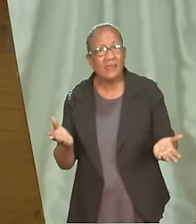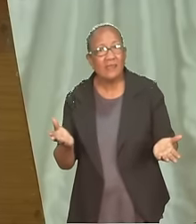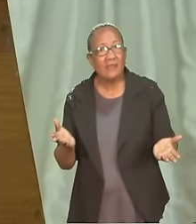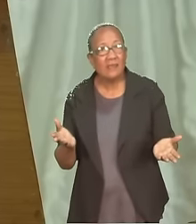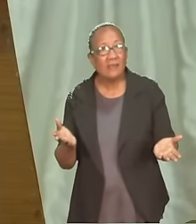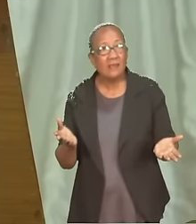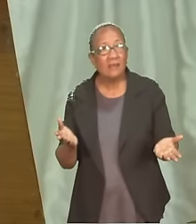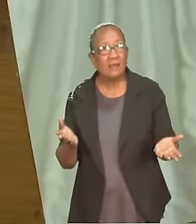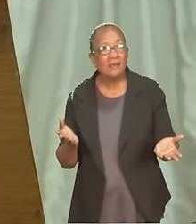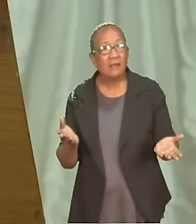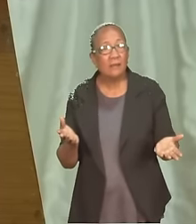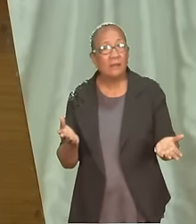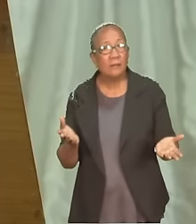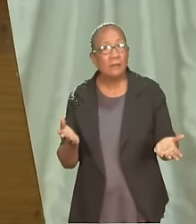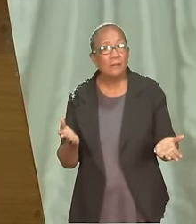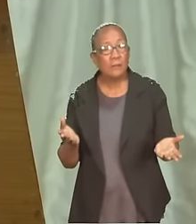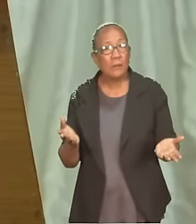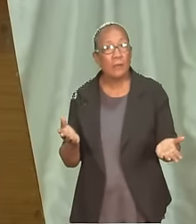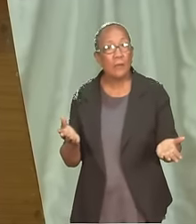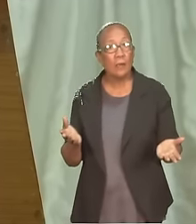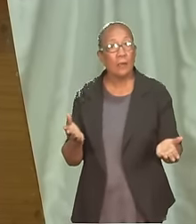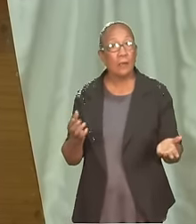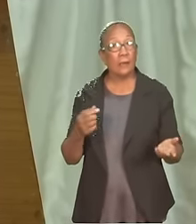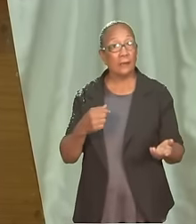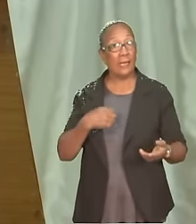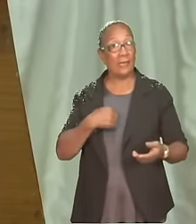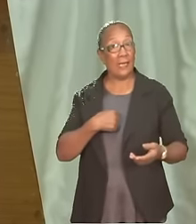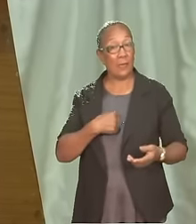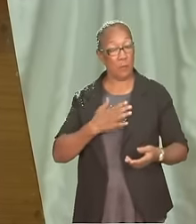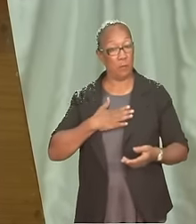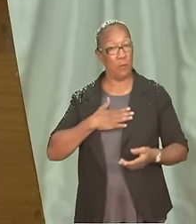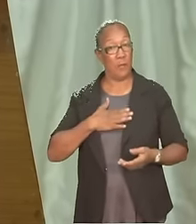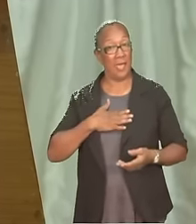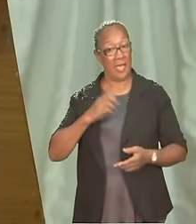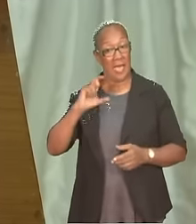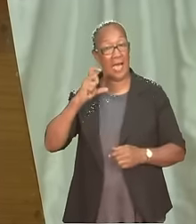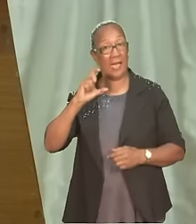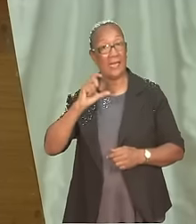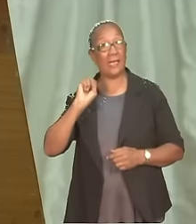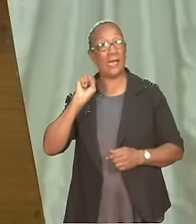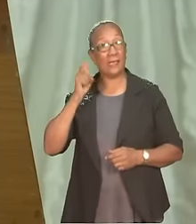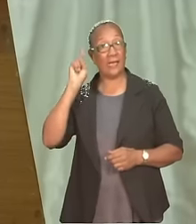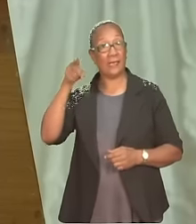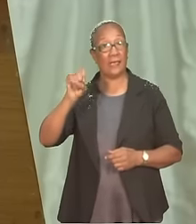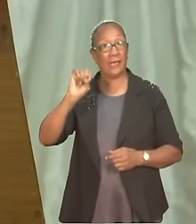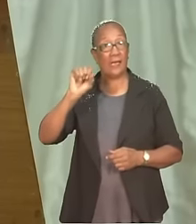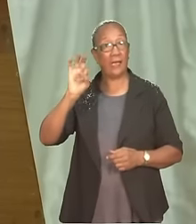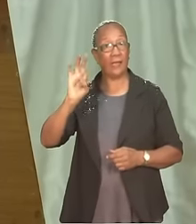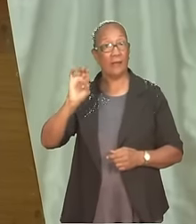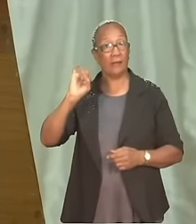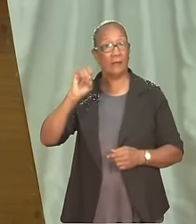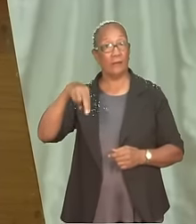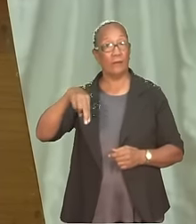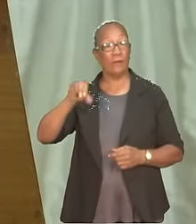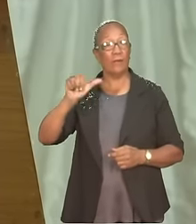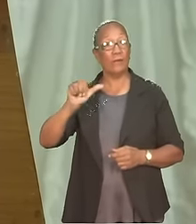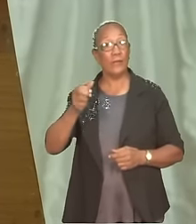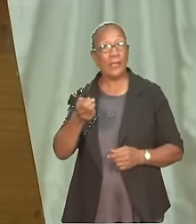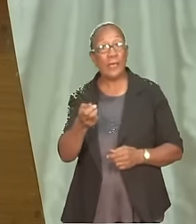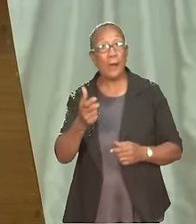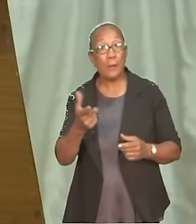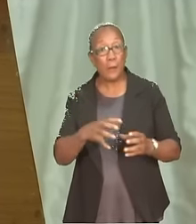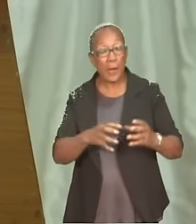is dit? Namelijk dat ik met mijn ID-kaart naar Finabank kan gaan om mijn account te openen. Alleen